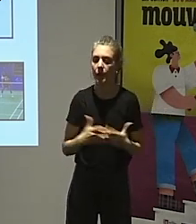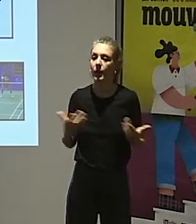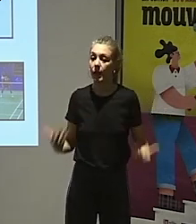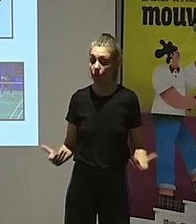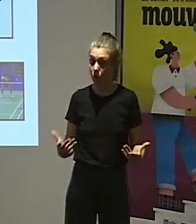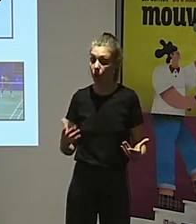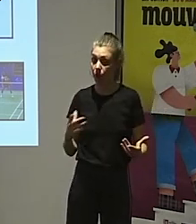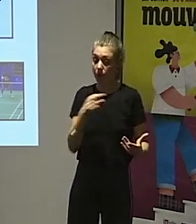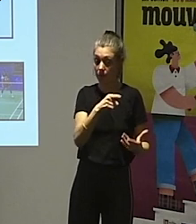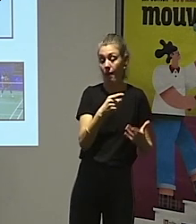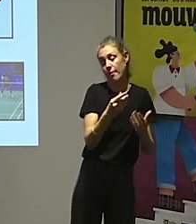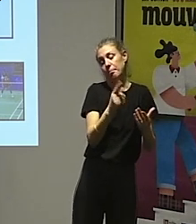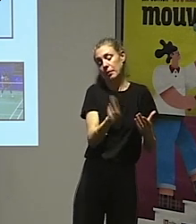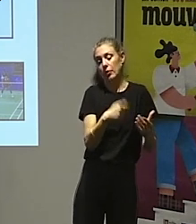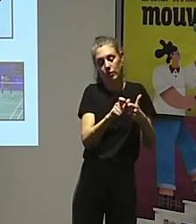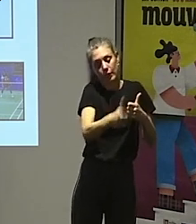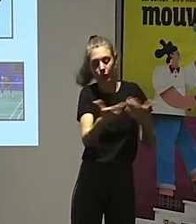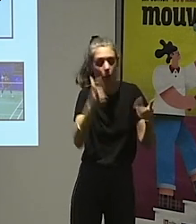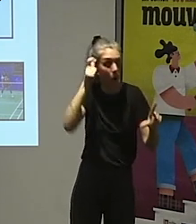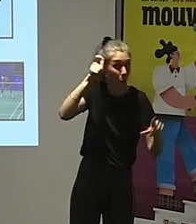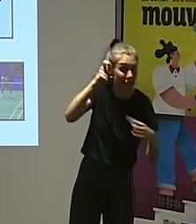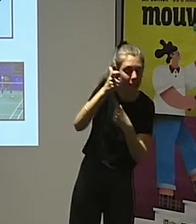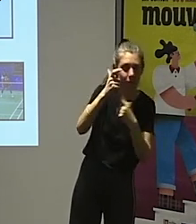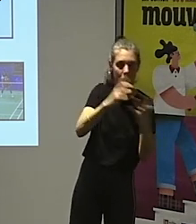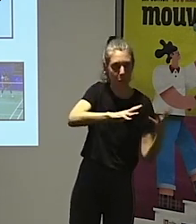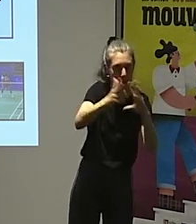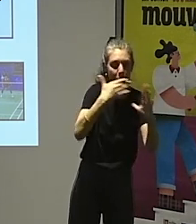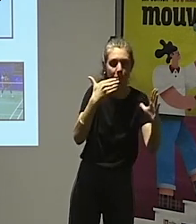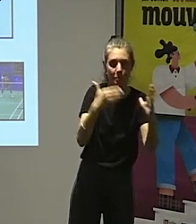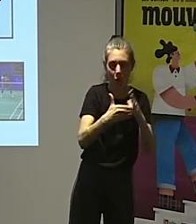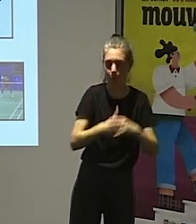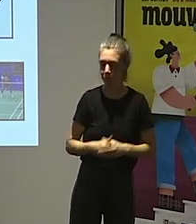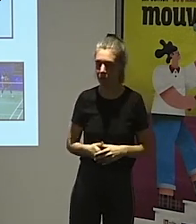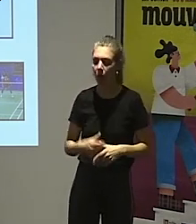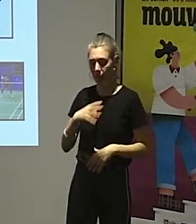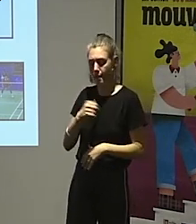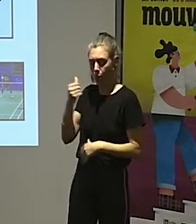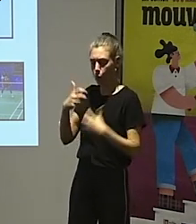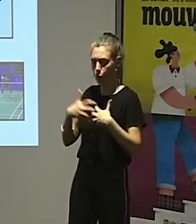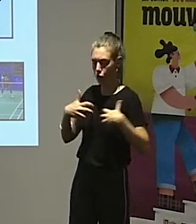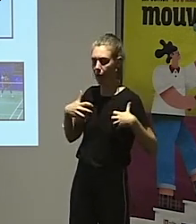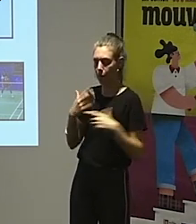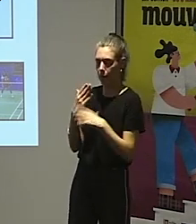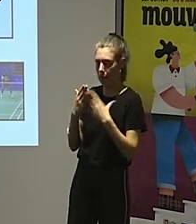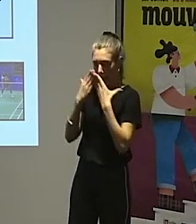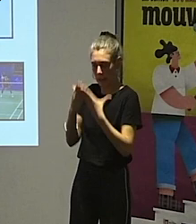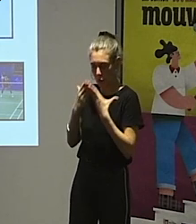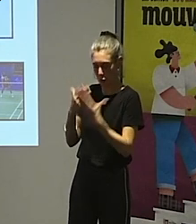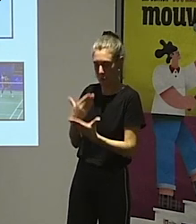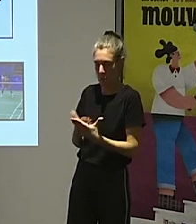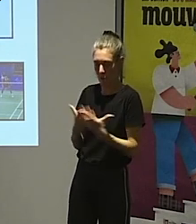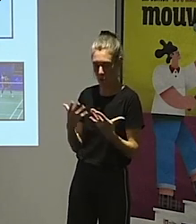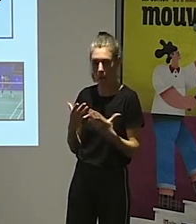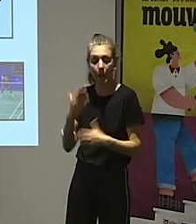ça, qui est invoqué, ça a été étudié chez les rats à nouveau, pas chez l'humain, eh bien, il semblerait que ça permettrait de